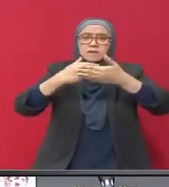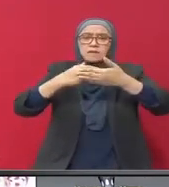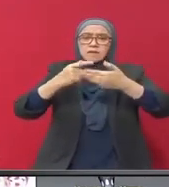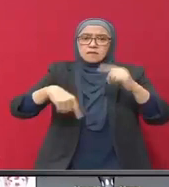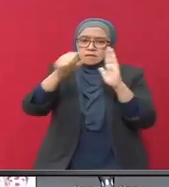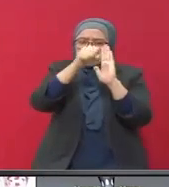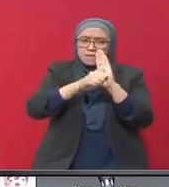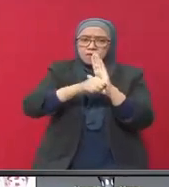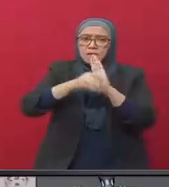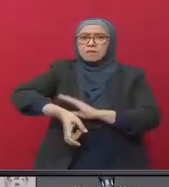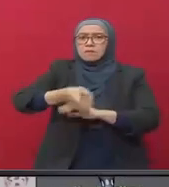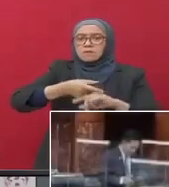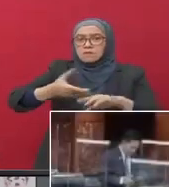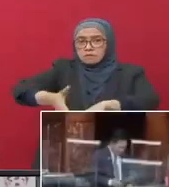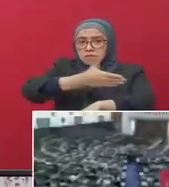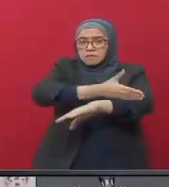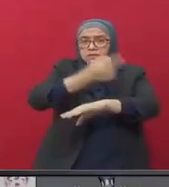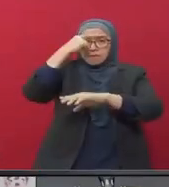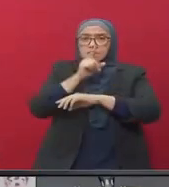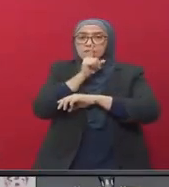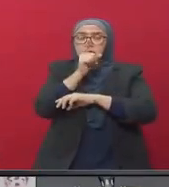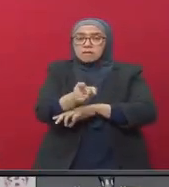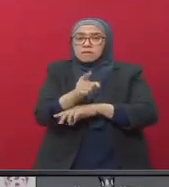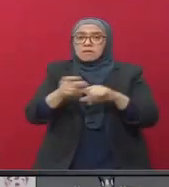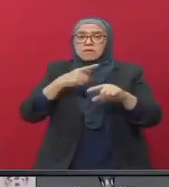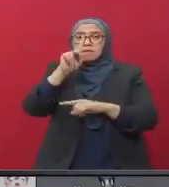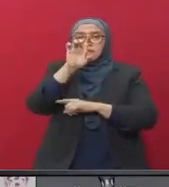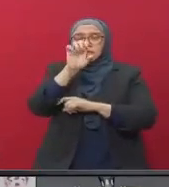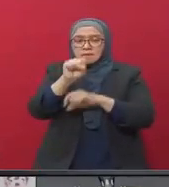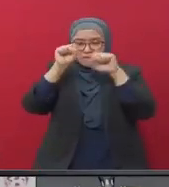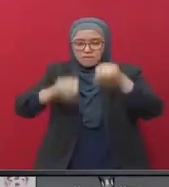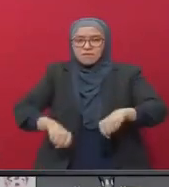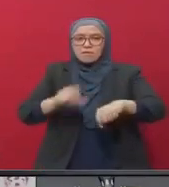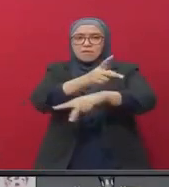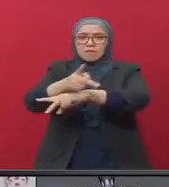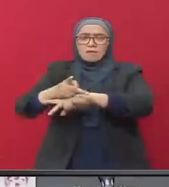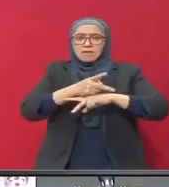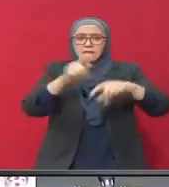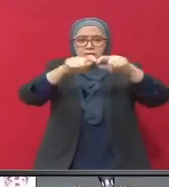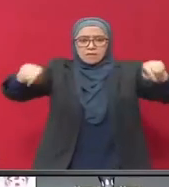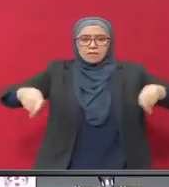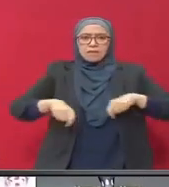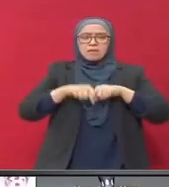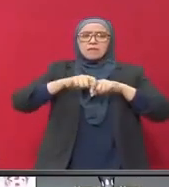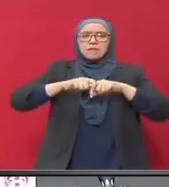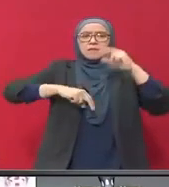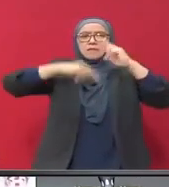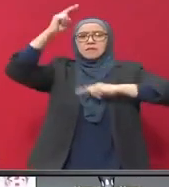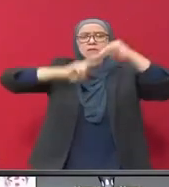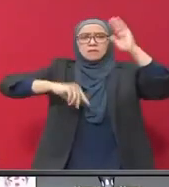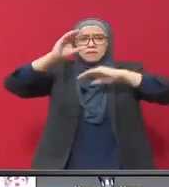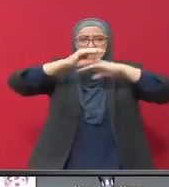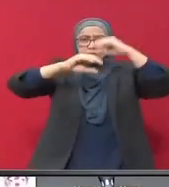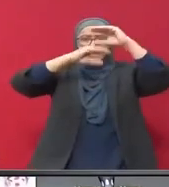bagi memastikan Keys pemeran komik 16 dapat dikawal dikonsumsi binaan dengan itu atas standar minimal